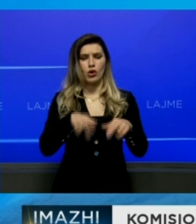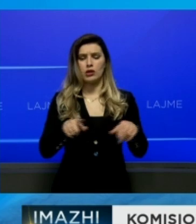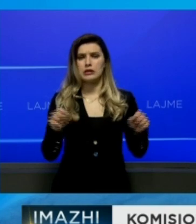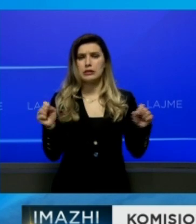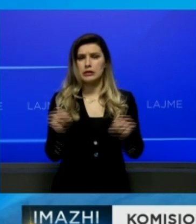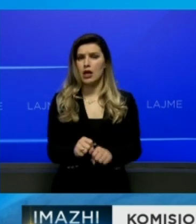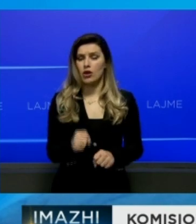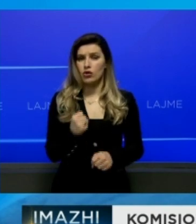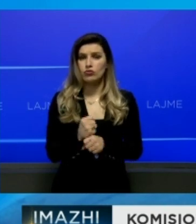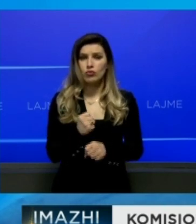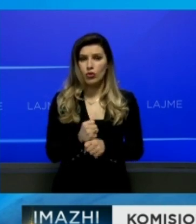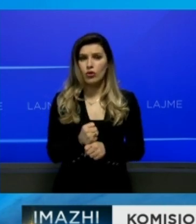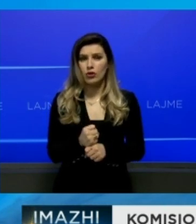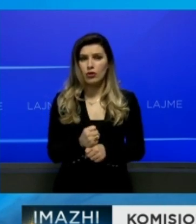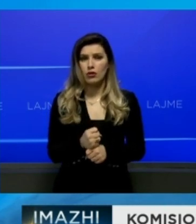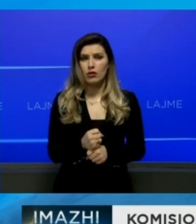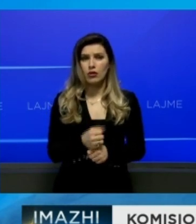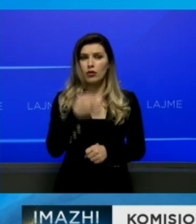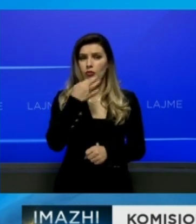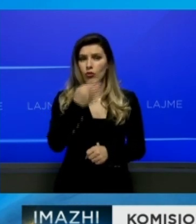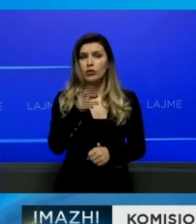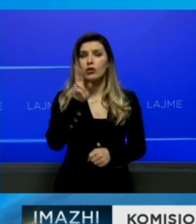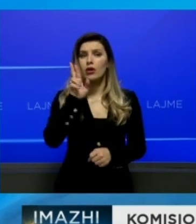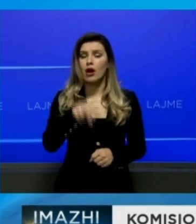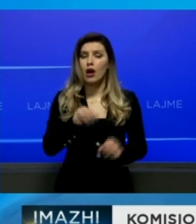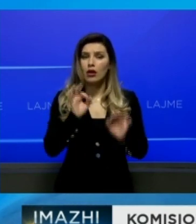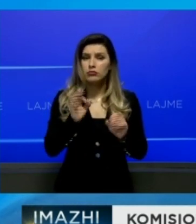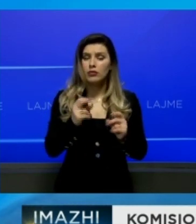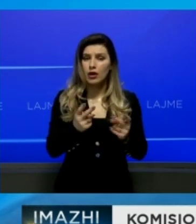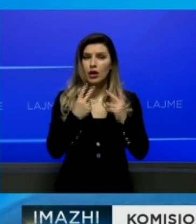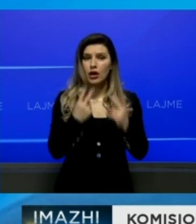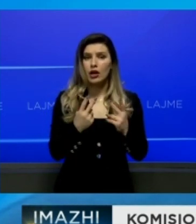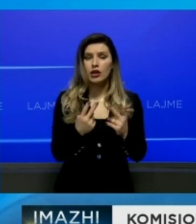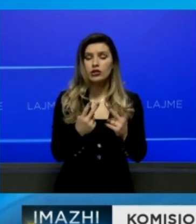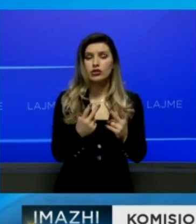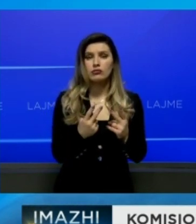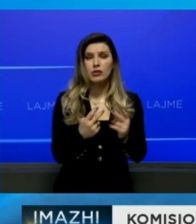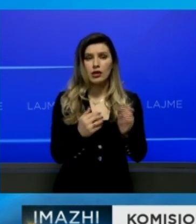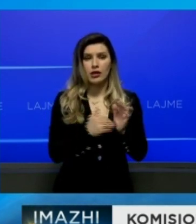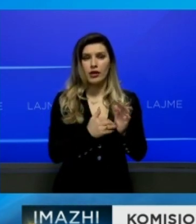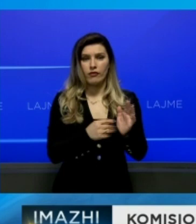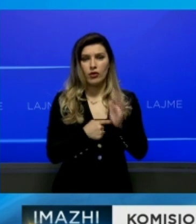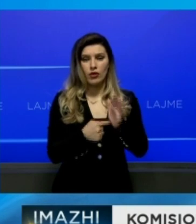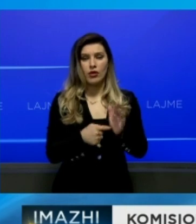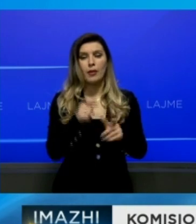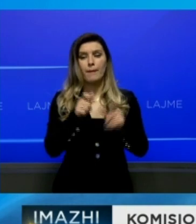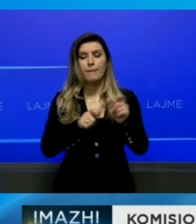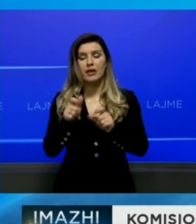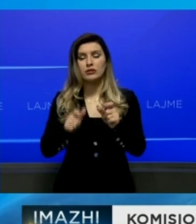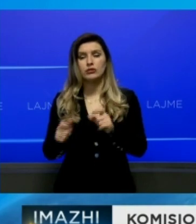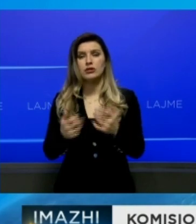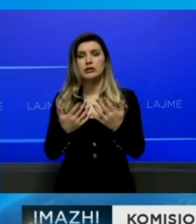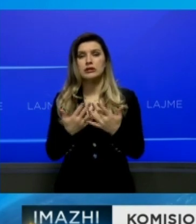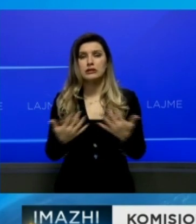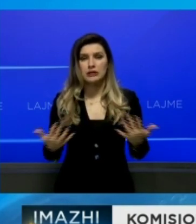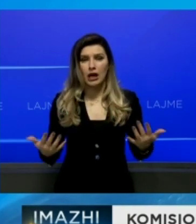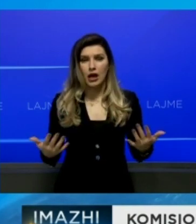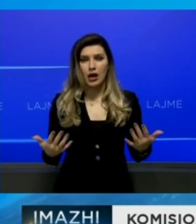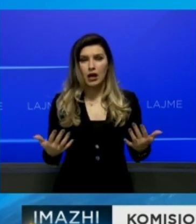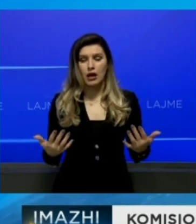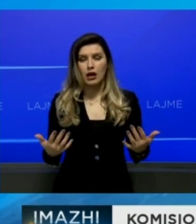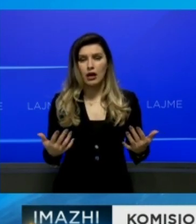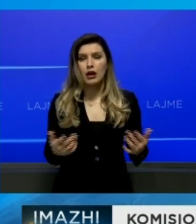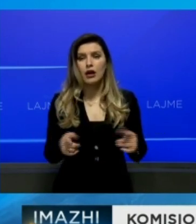që ka relevancë dhe ka numër shumë relevant të madh të viktimave, ku identifikimi i